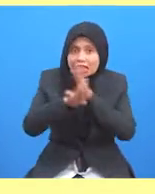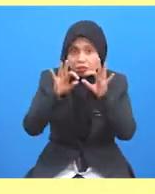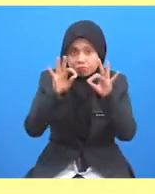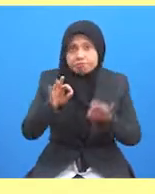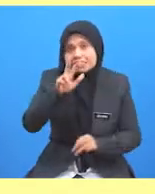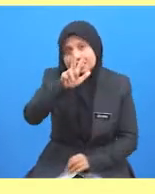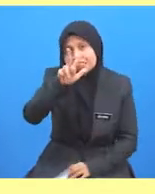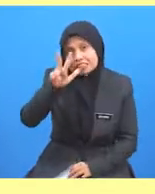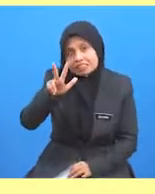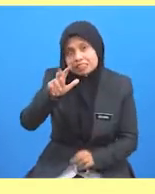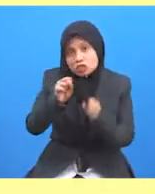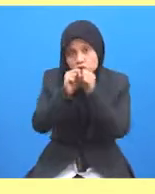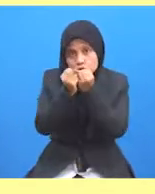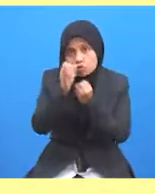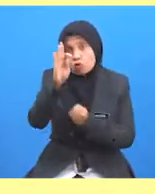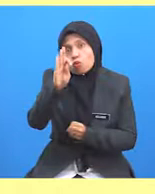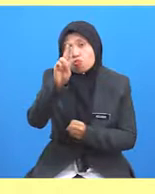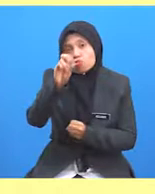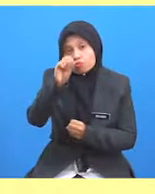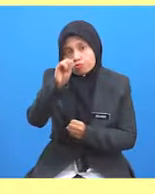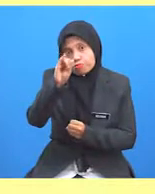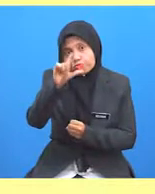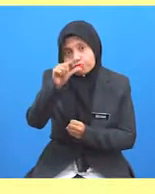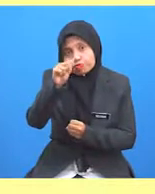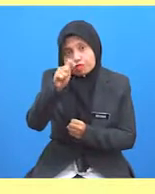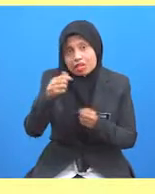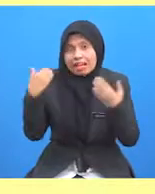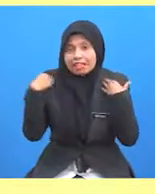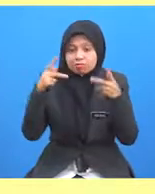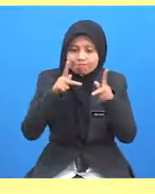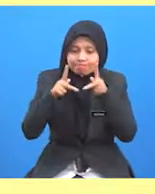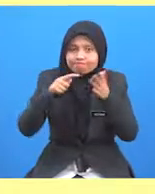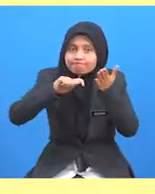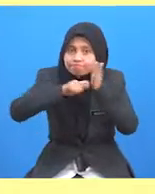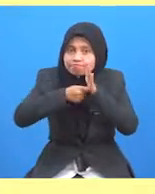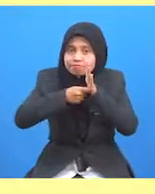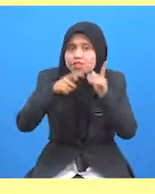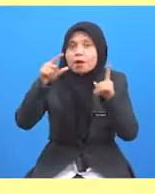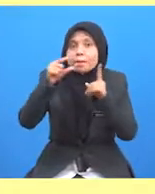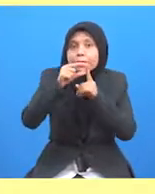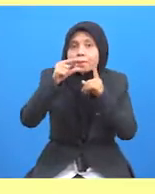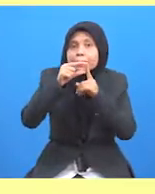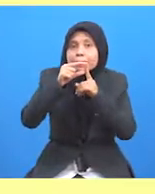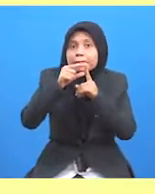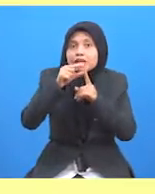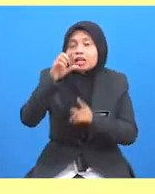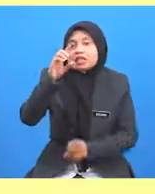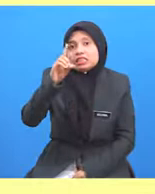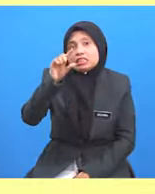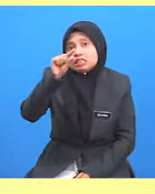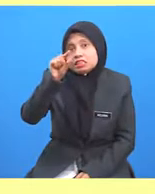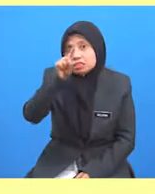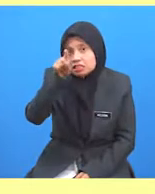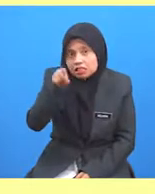kata kunci, iaitu perkataan da'a. Dal, ain,